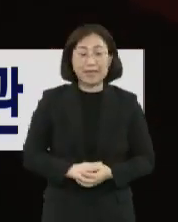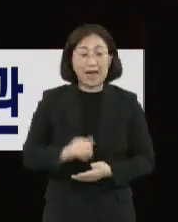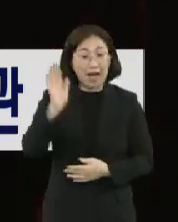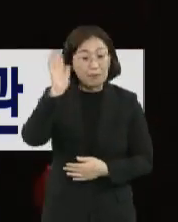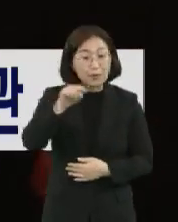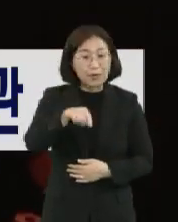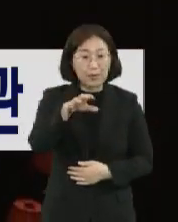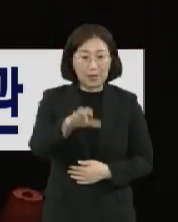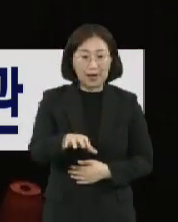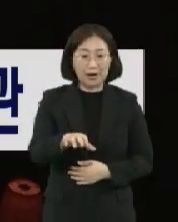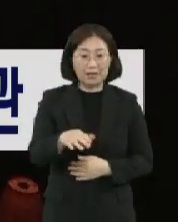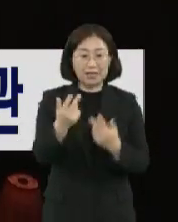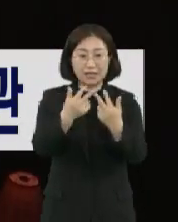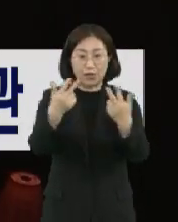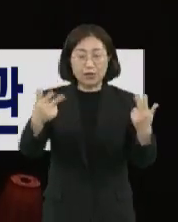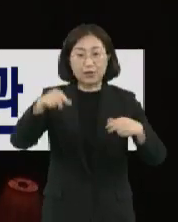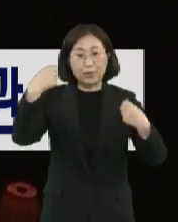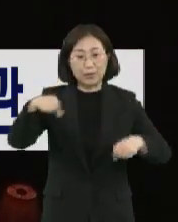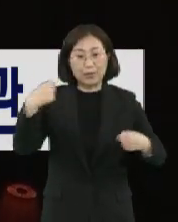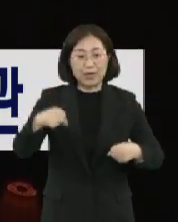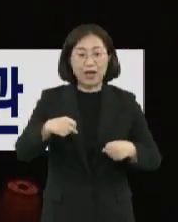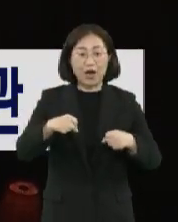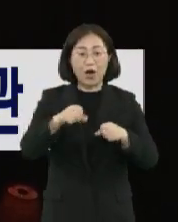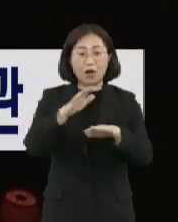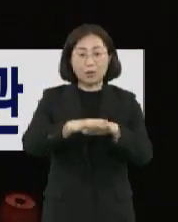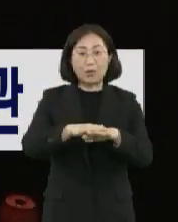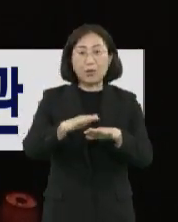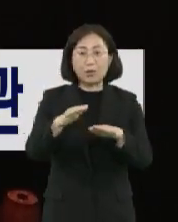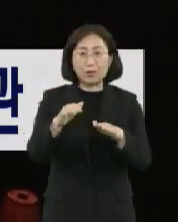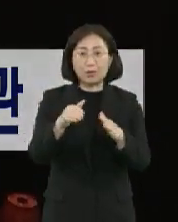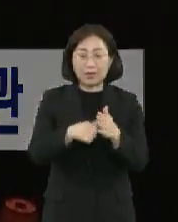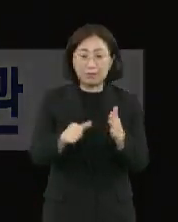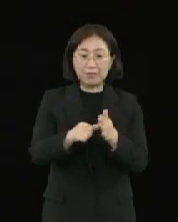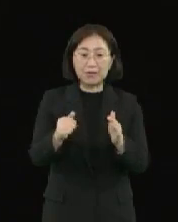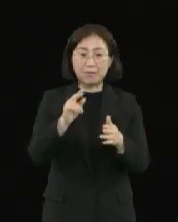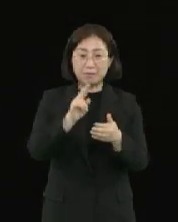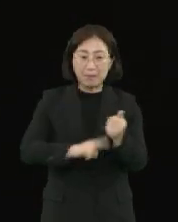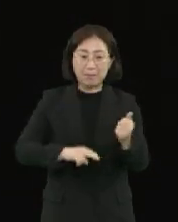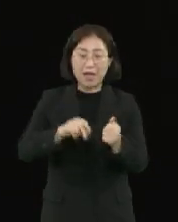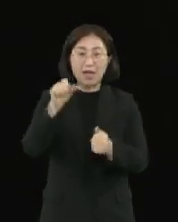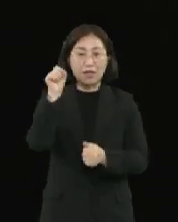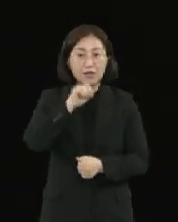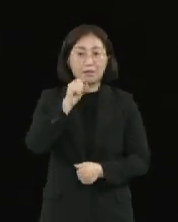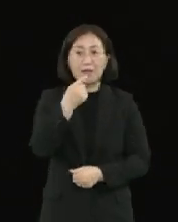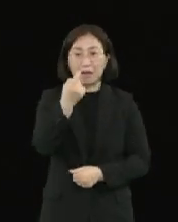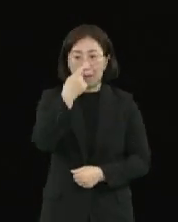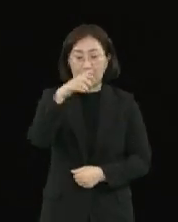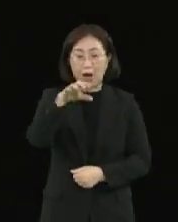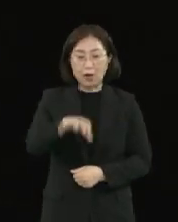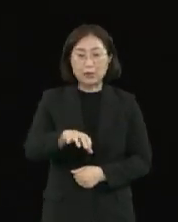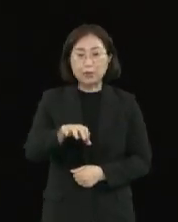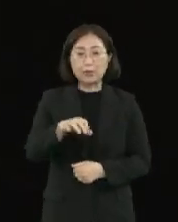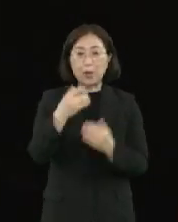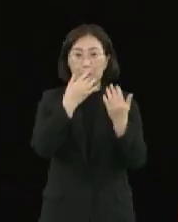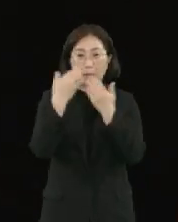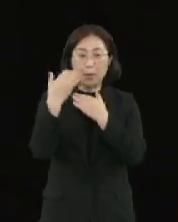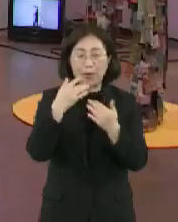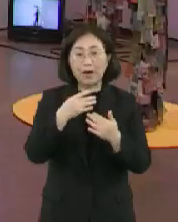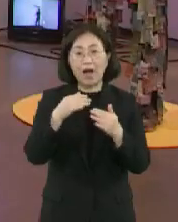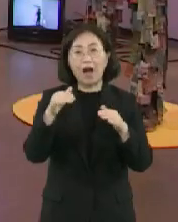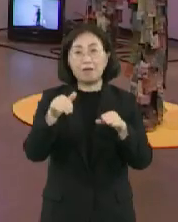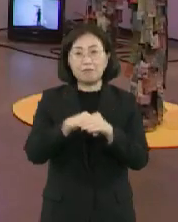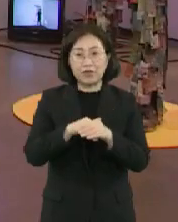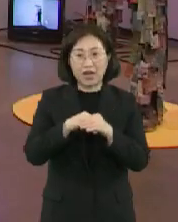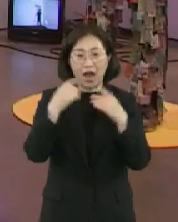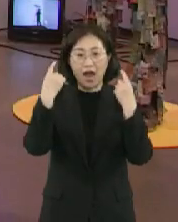앞으로 이 공간을 전시 공연과 지역 농산물 판매 취미 배웅 학교 등 국내의 대표적 복합 문화 관광자원으로